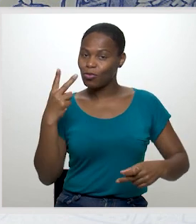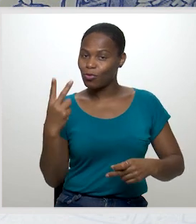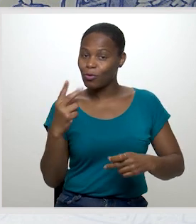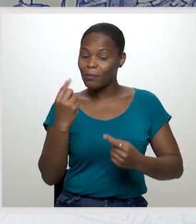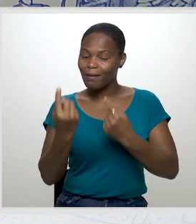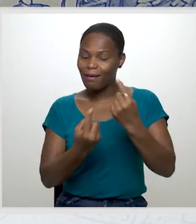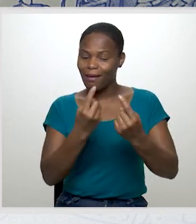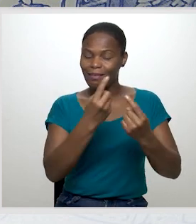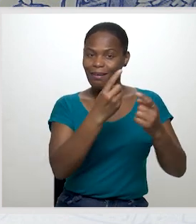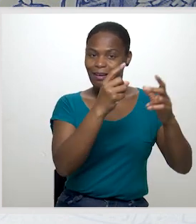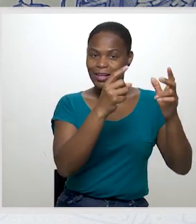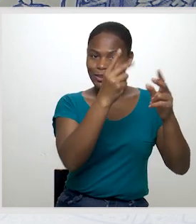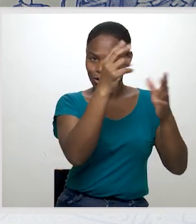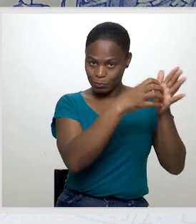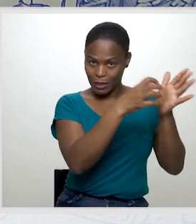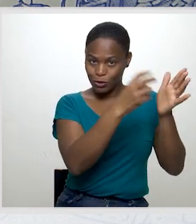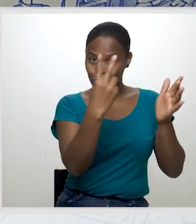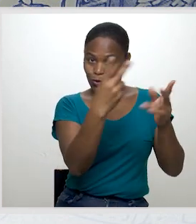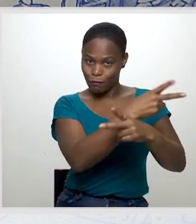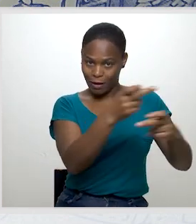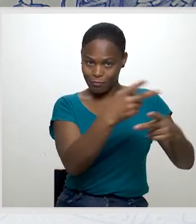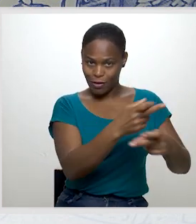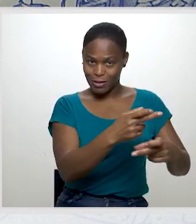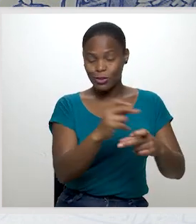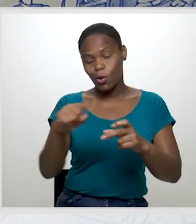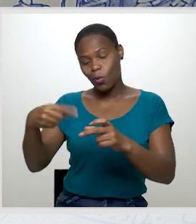compris? Bien.